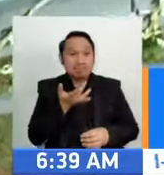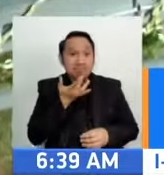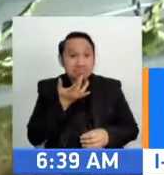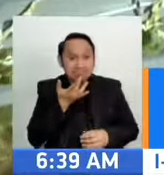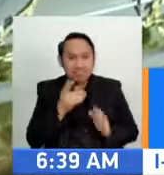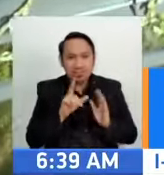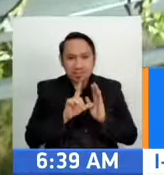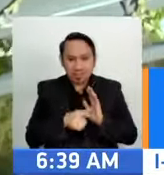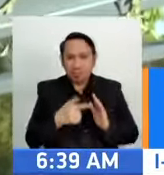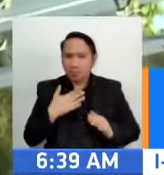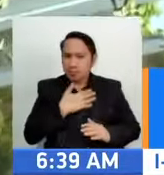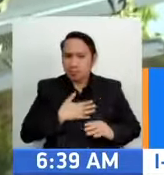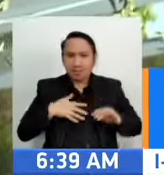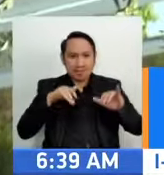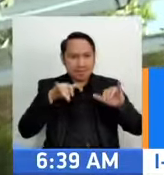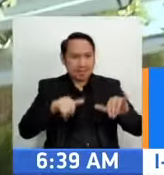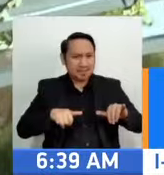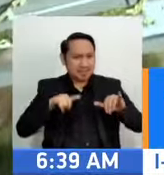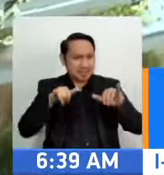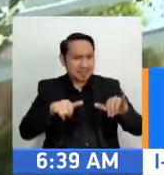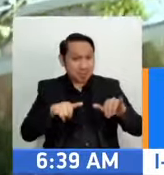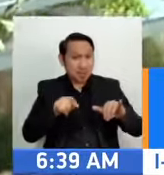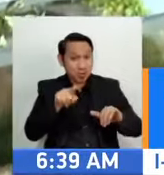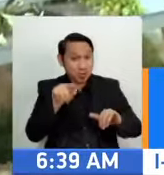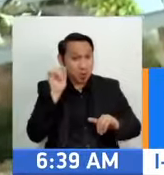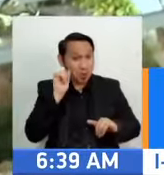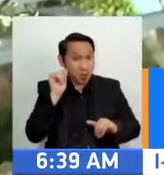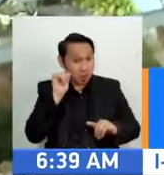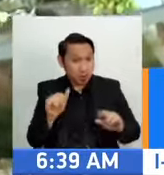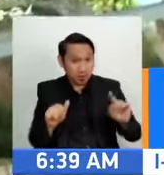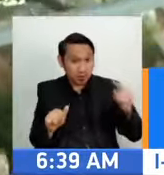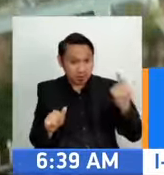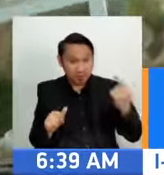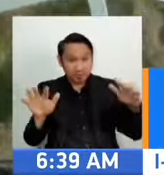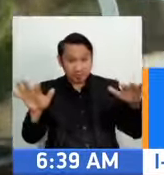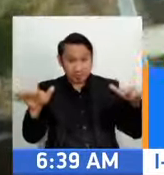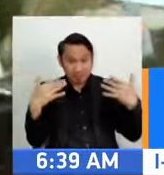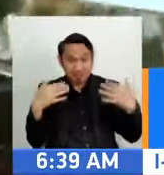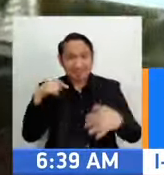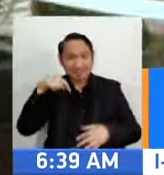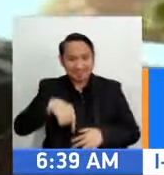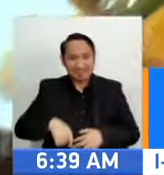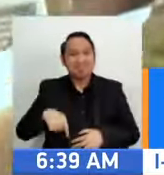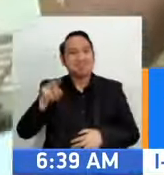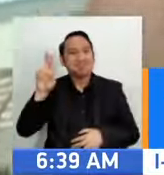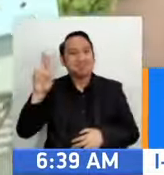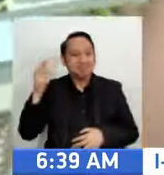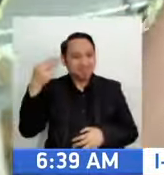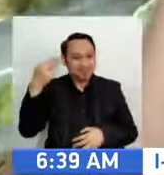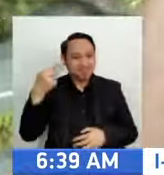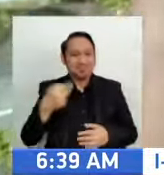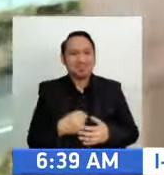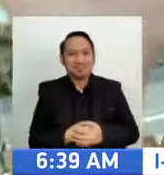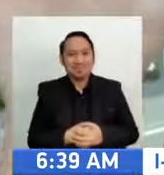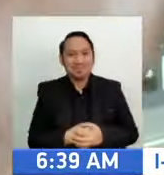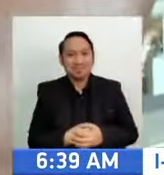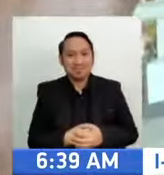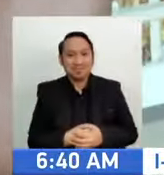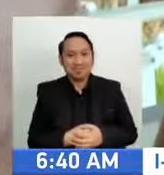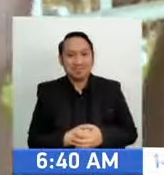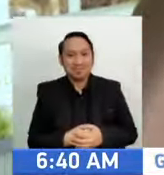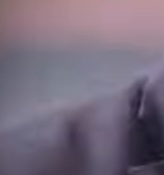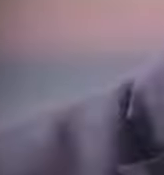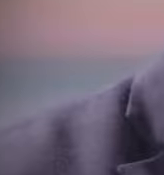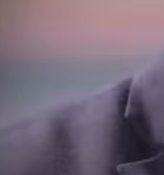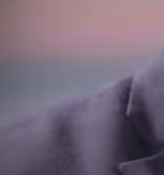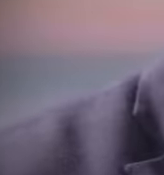inyong pambansang morning show kung saan laging una ka. Unang hirit! Joke lang, kakain na ako. Kakain na siya, mangunguna na. Nanlamang